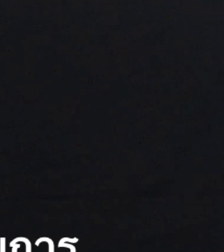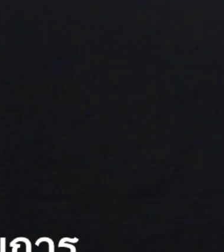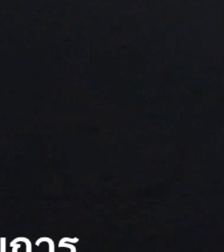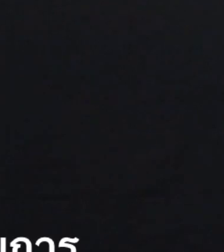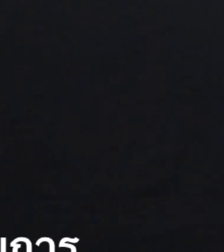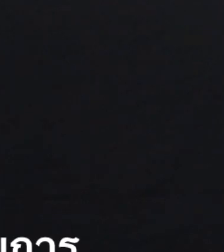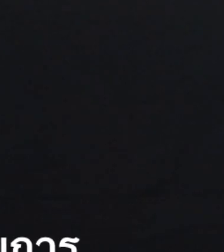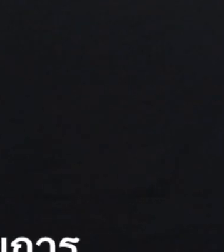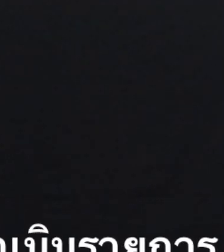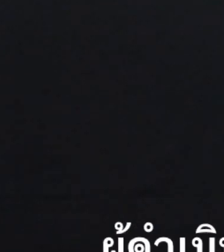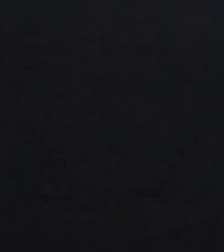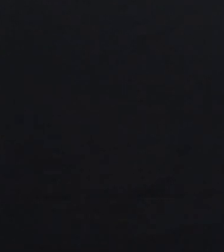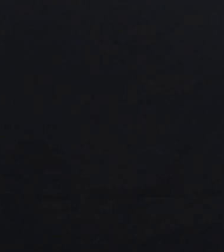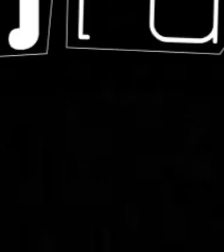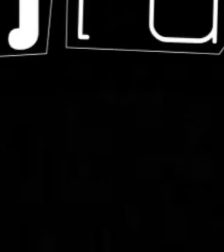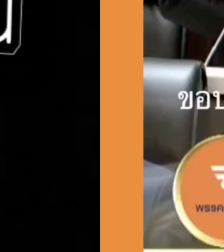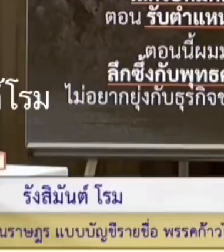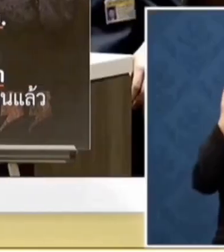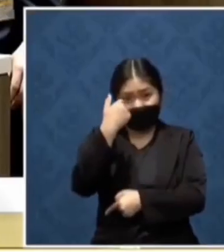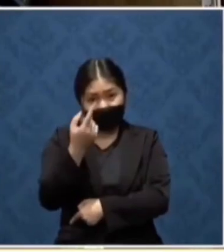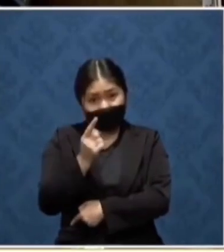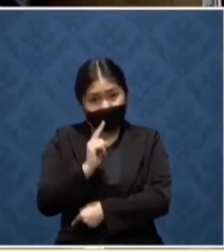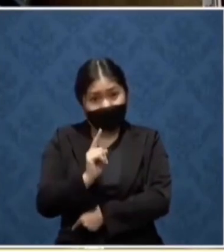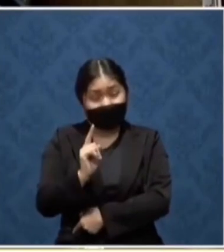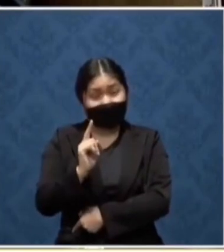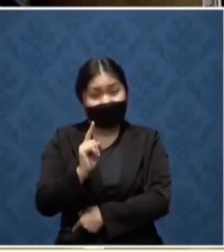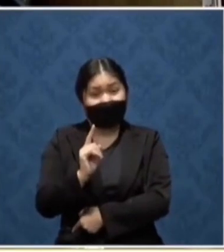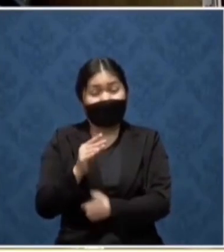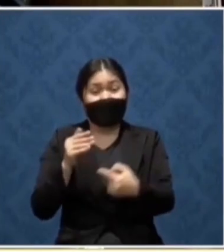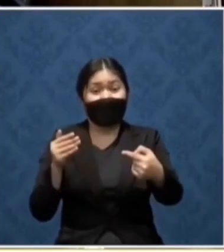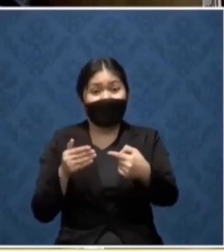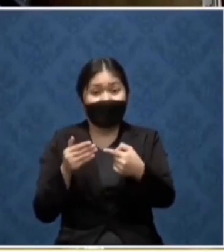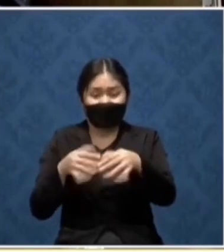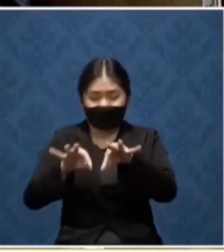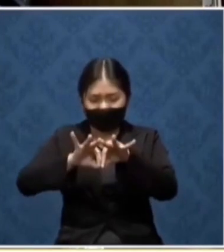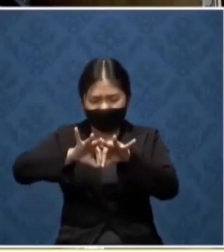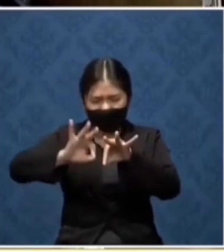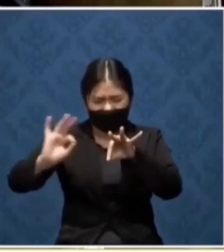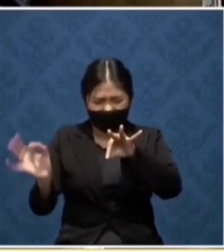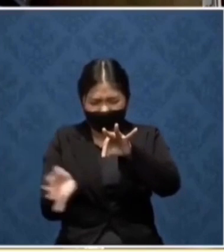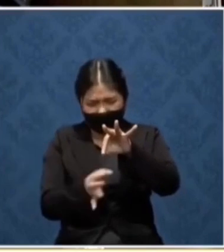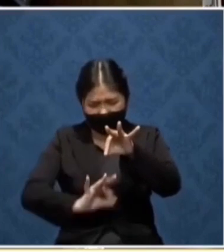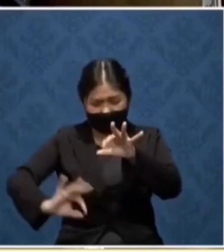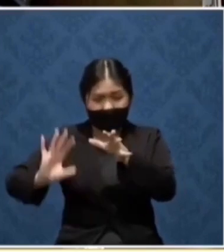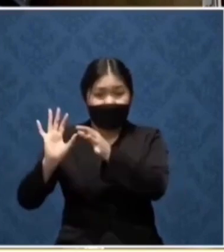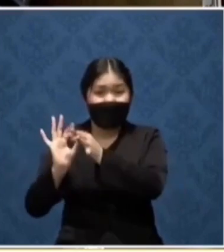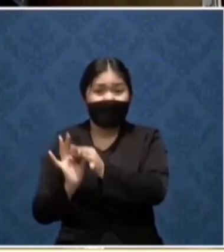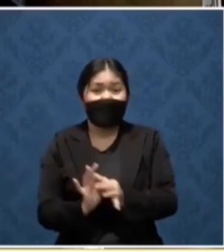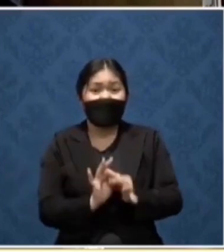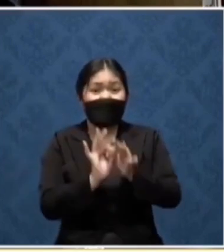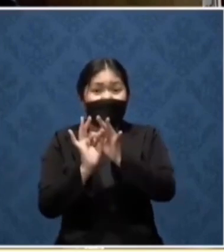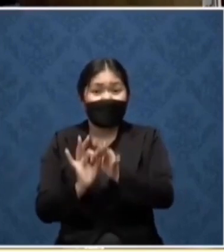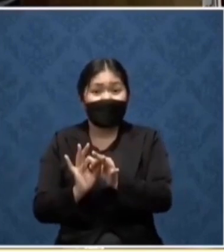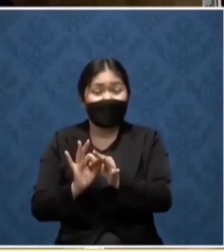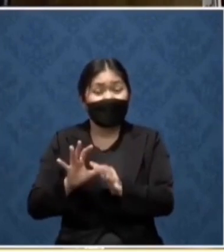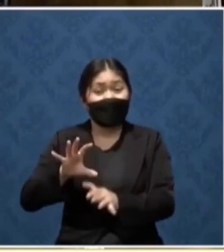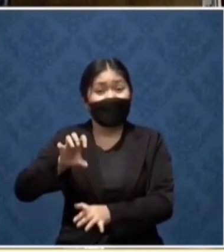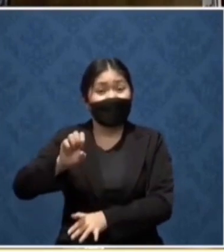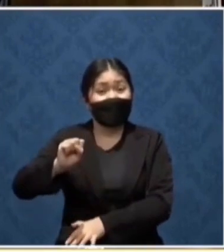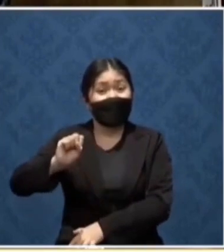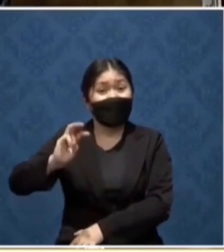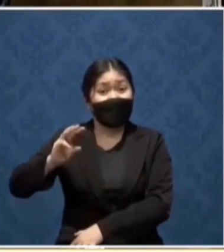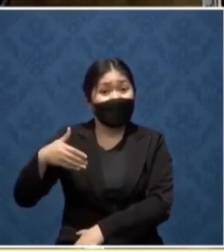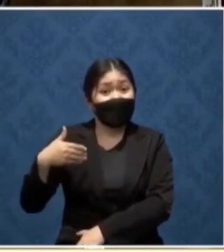คราะห์แล้วเข้าสู่กระบวนการสังเคราะห์กัน ครับว่าเนื้อหาสาระที่เกี่ยวข้องกับนายสว.ทรงเอค